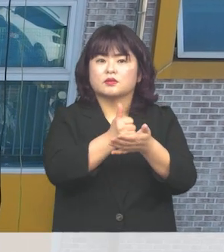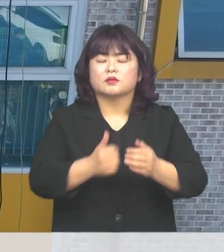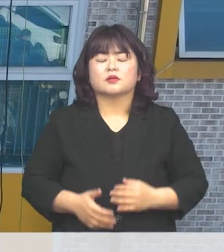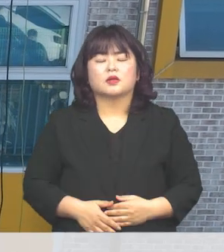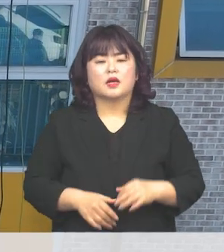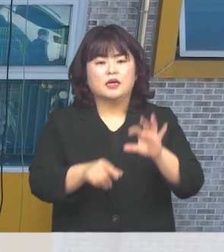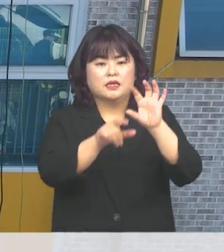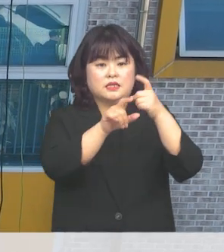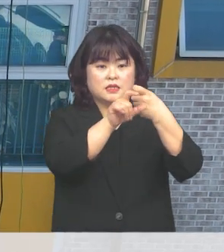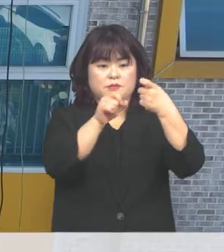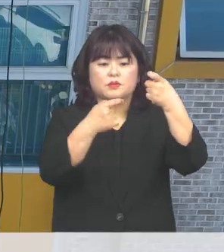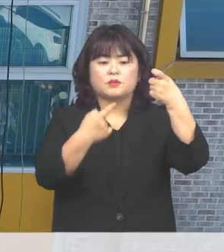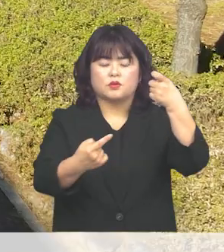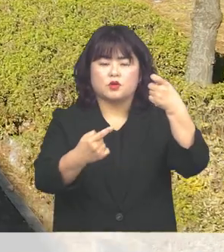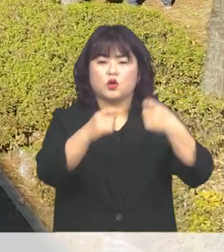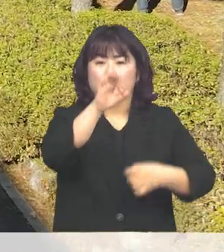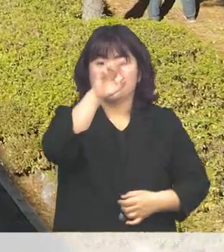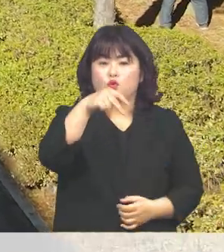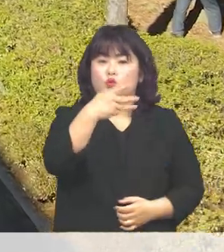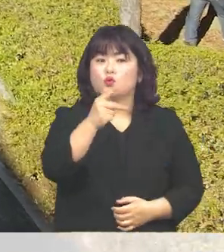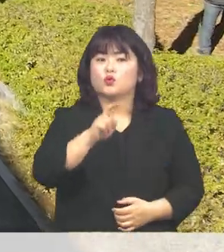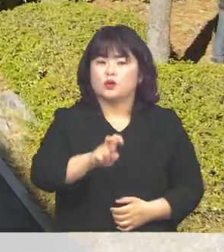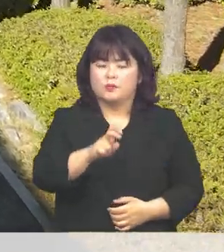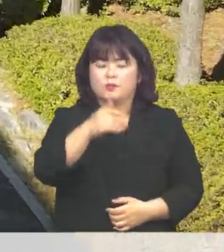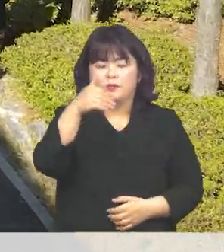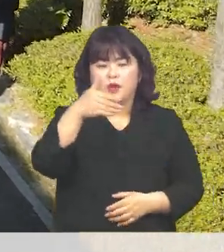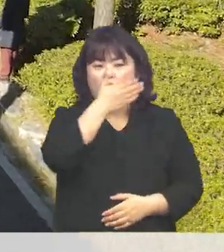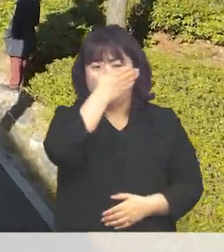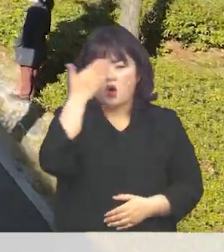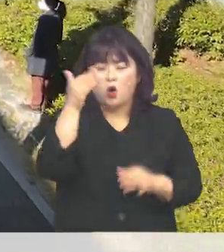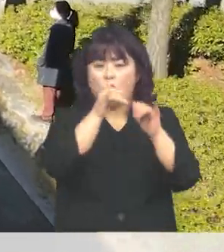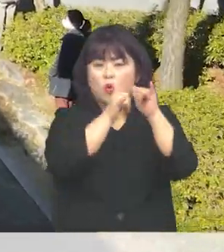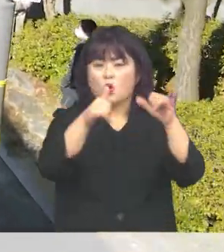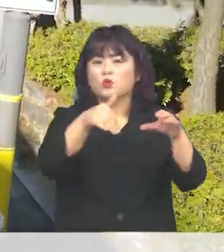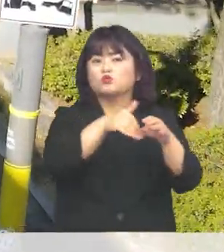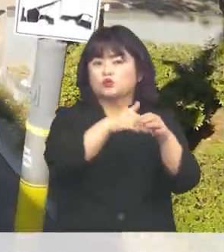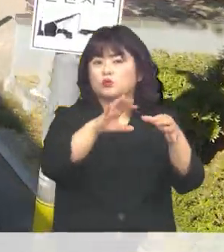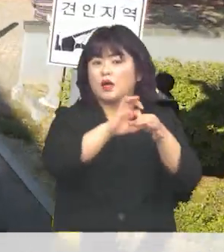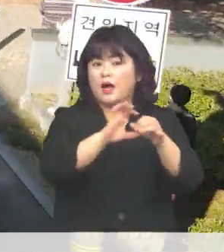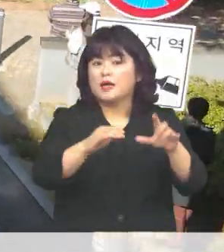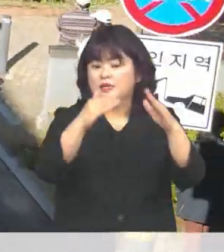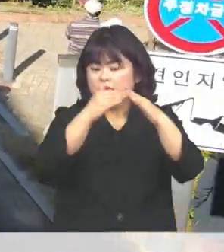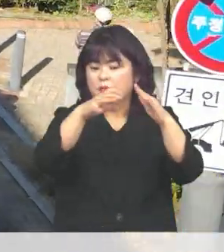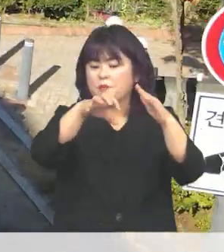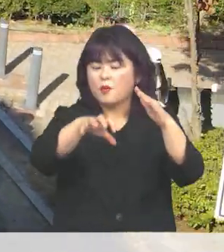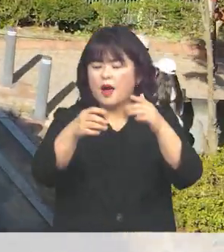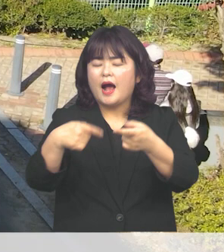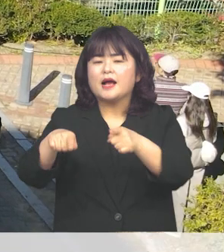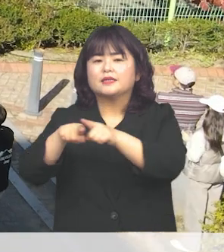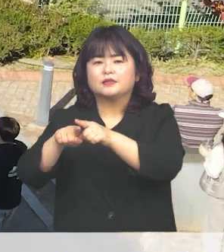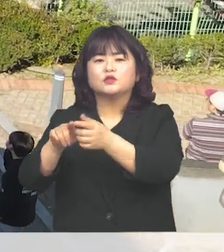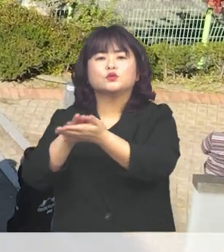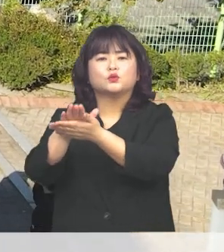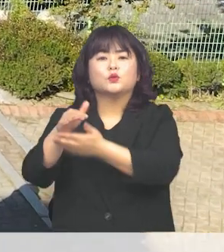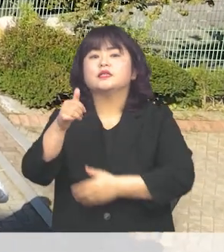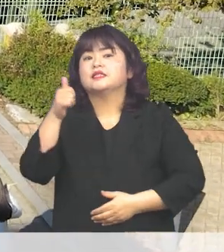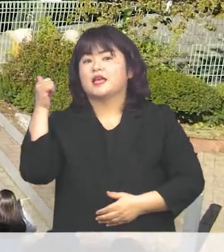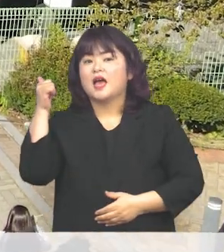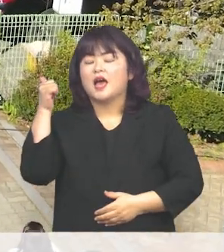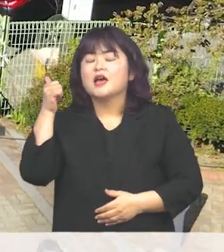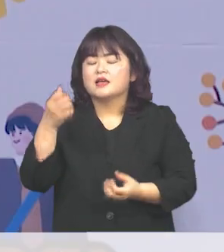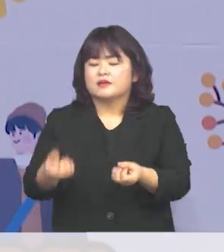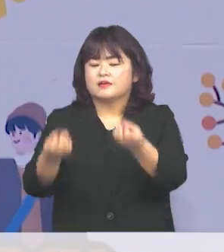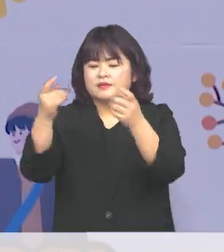이상일 용인특례시장은 지난 1일 유림 청소년 문화의 집에서 열린 2025년 유림 문화축제 다같이 놀자에